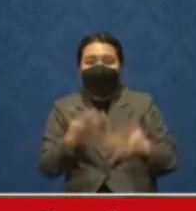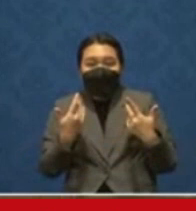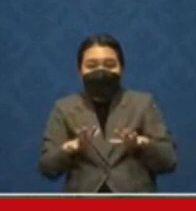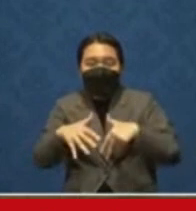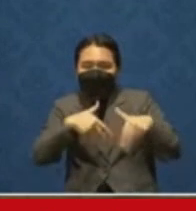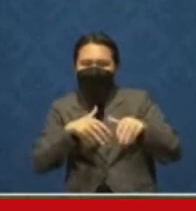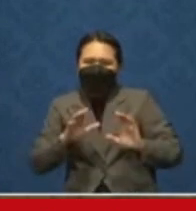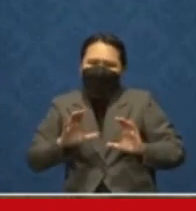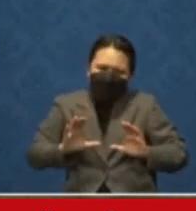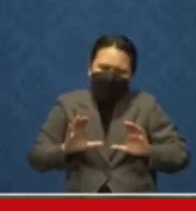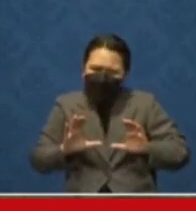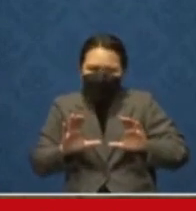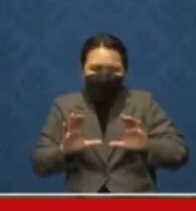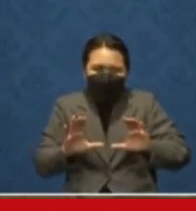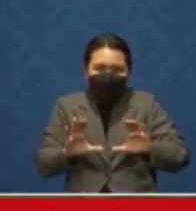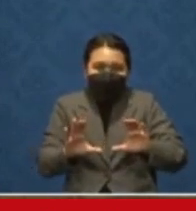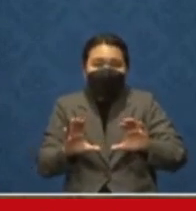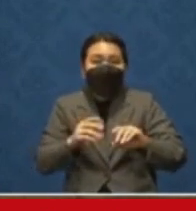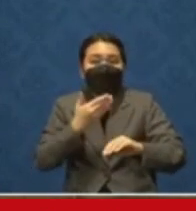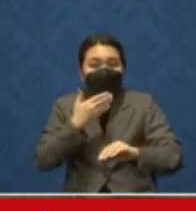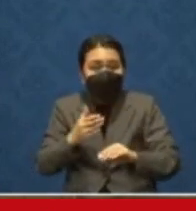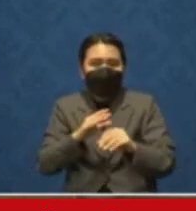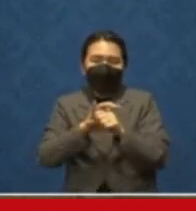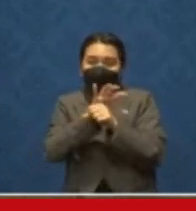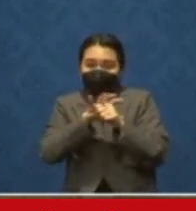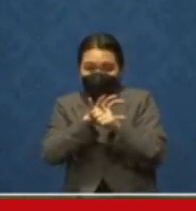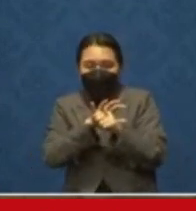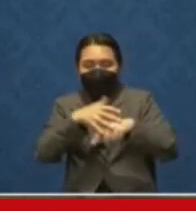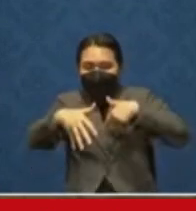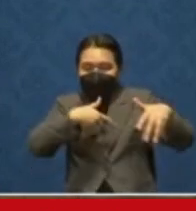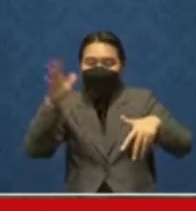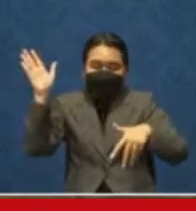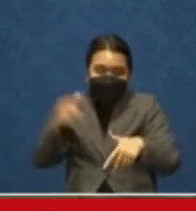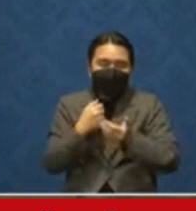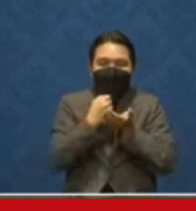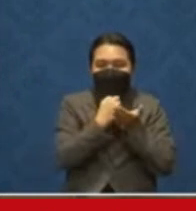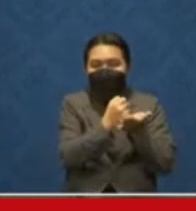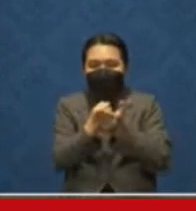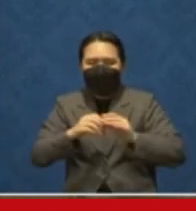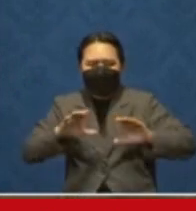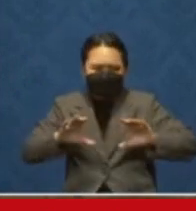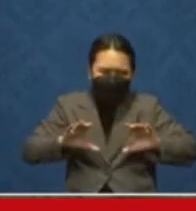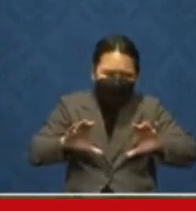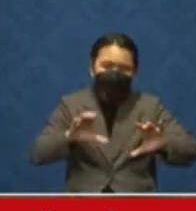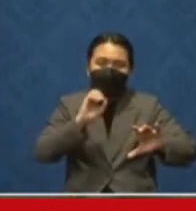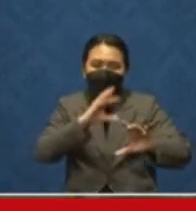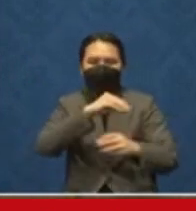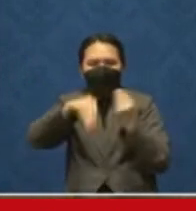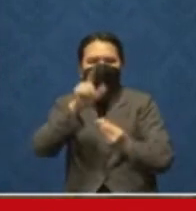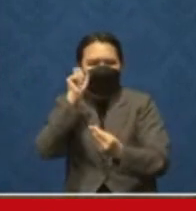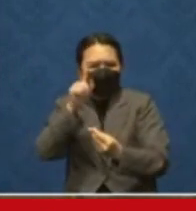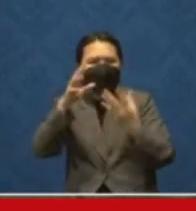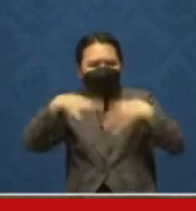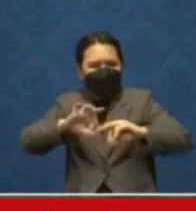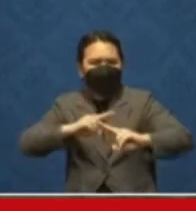บอกให้ผู้โดยสารและบอกให้คนในรถช่วยเข็นผู้ช่วยเข็นรถหน่อยเสือชาวบ้าน